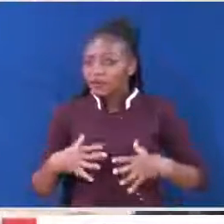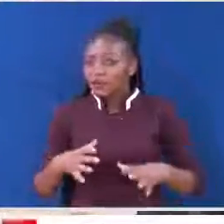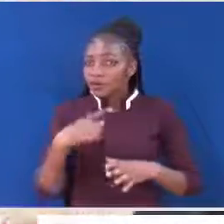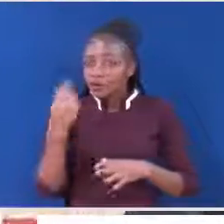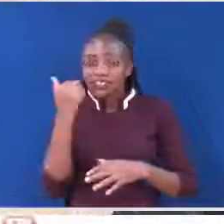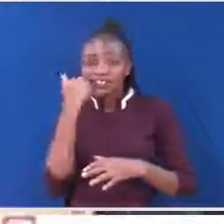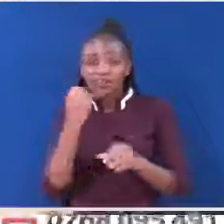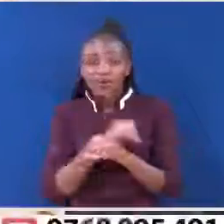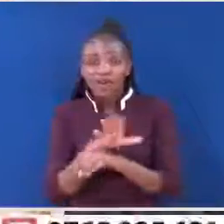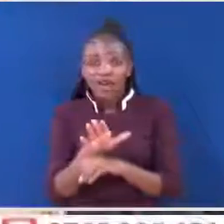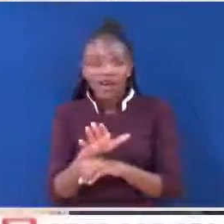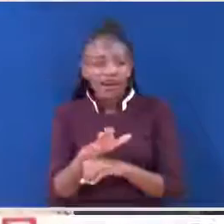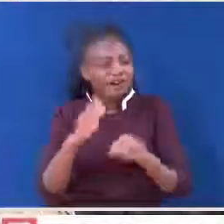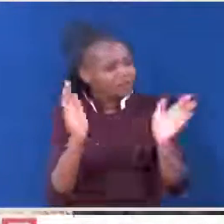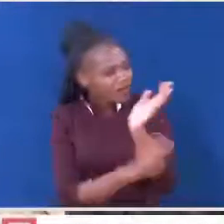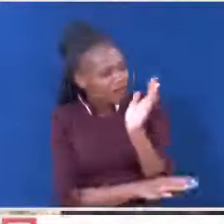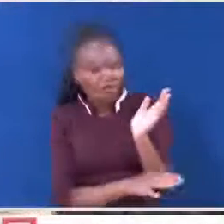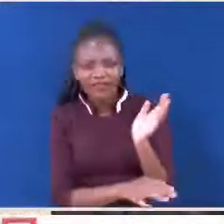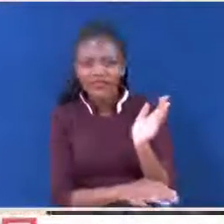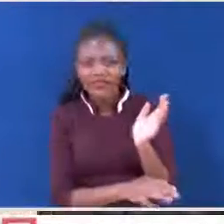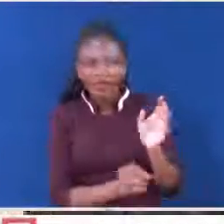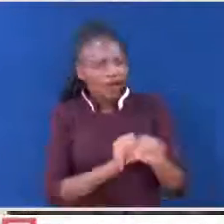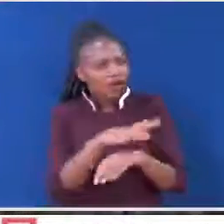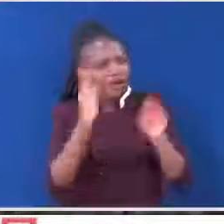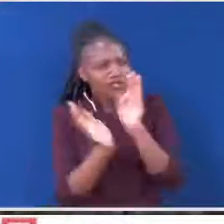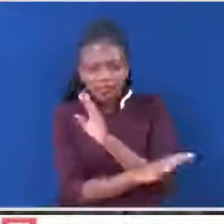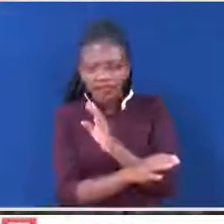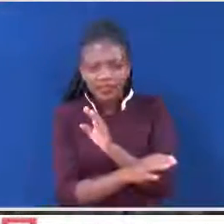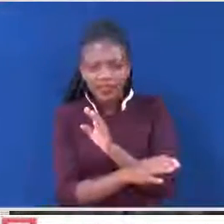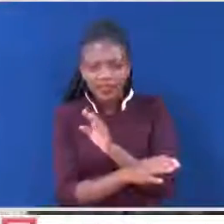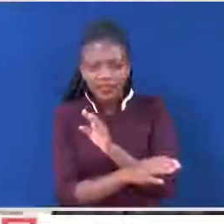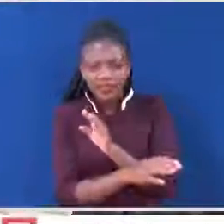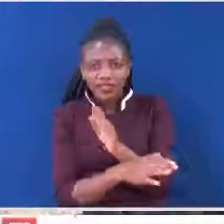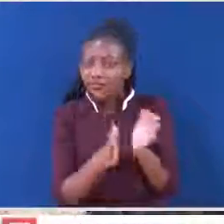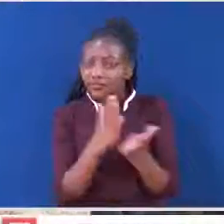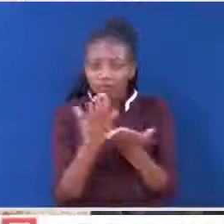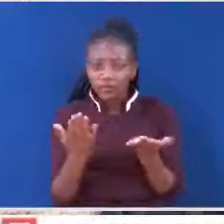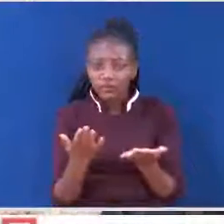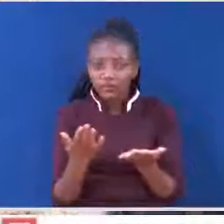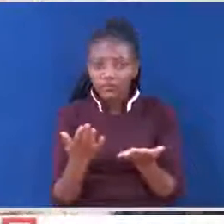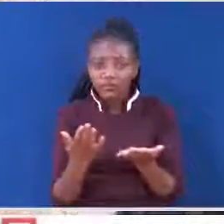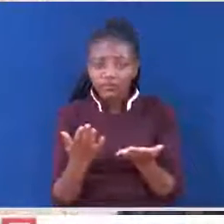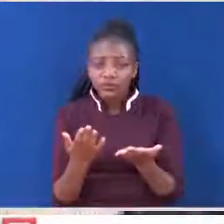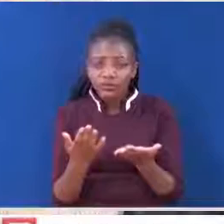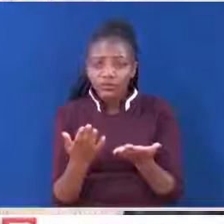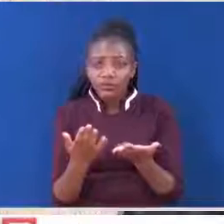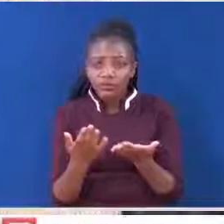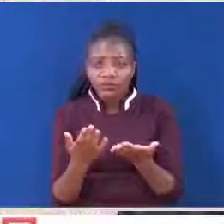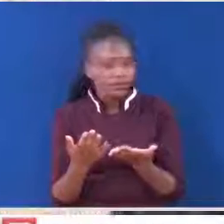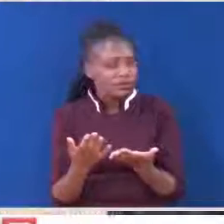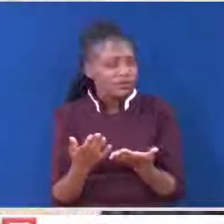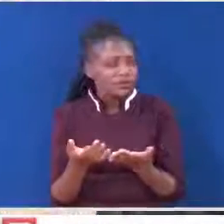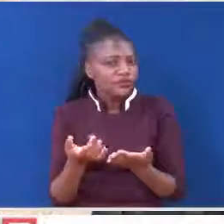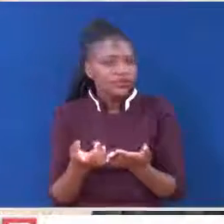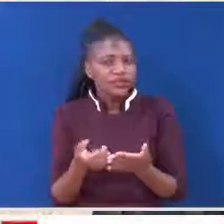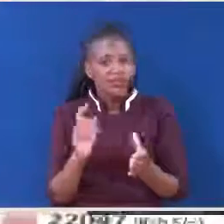COVID. COVID is bad. Mbeleni hata nilikuwa napiga kelele askari wakishika watu huku kwangu. Nasema waajiria.